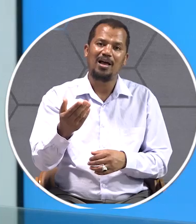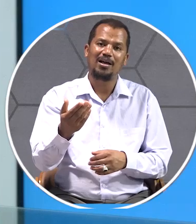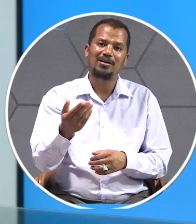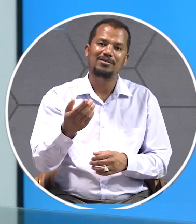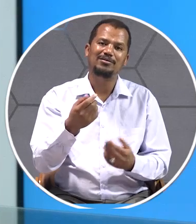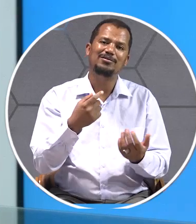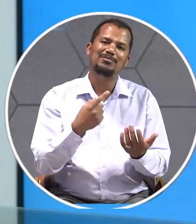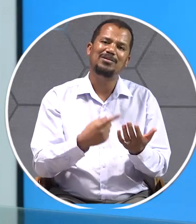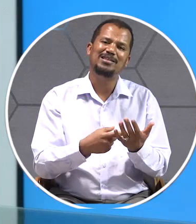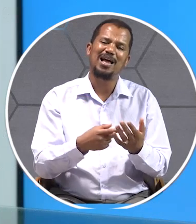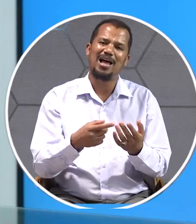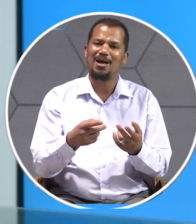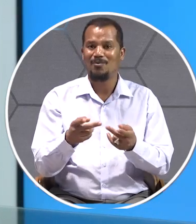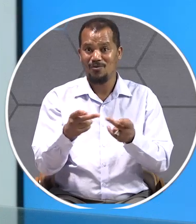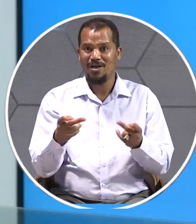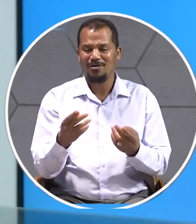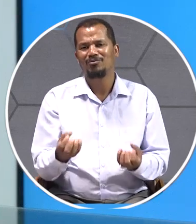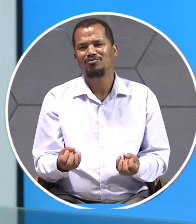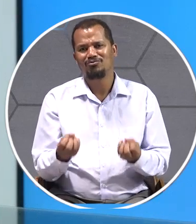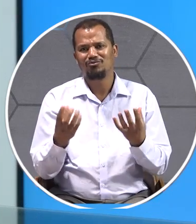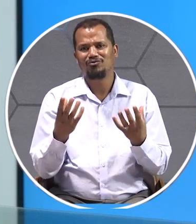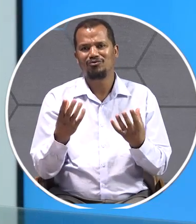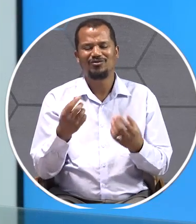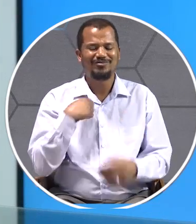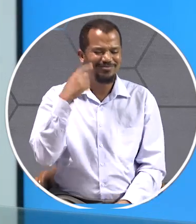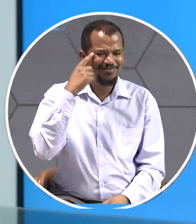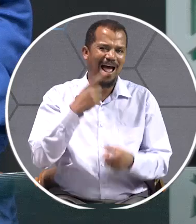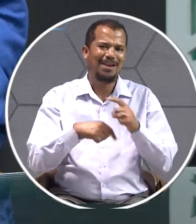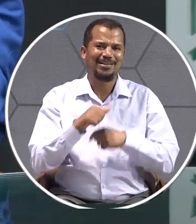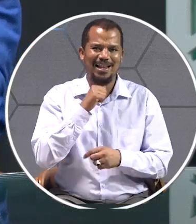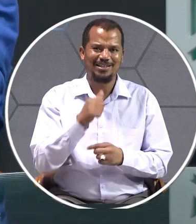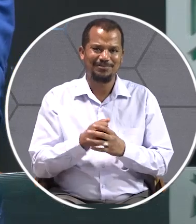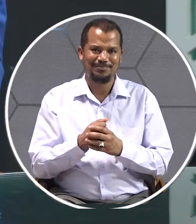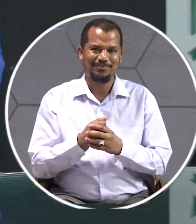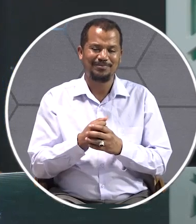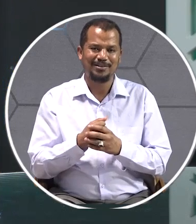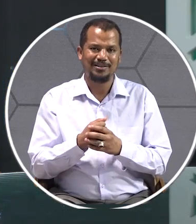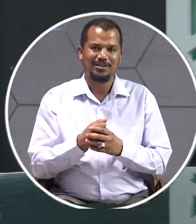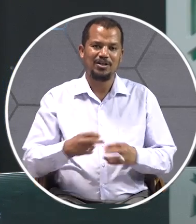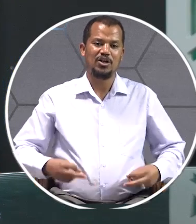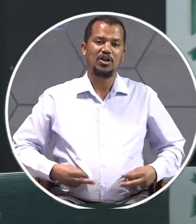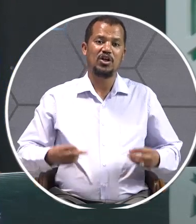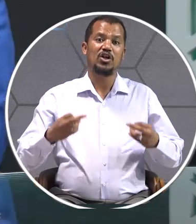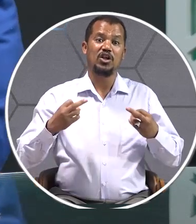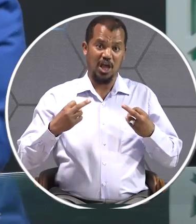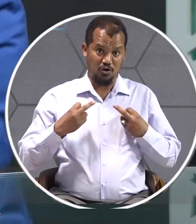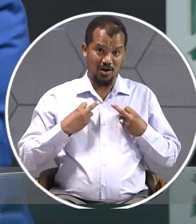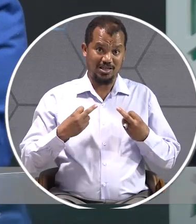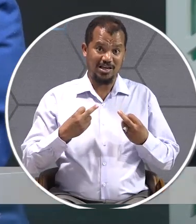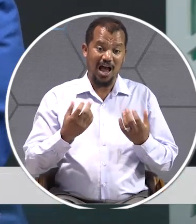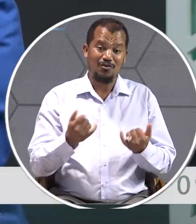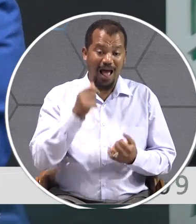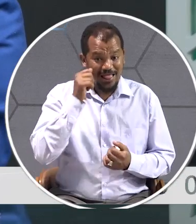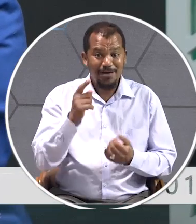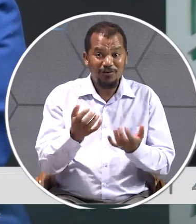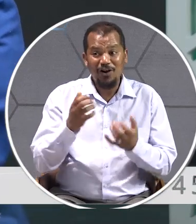በዛ መስክ ብዙም አልመጣልኝም ግን ህይወት ገጽታው ነው ይሄ ነገር አሁን የምትፈልገው ነገር ሌላ